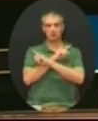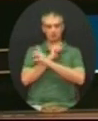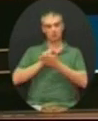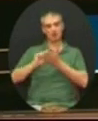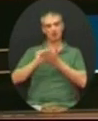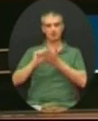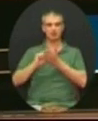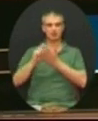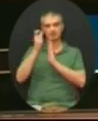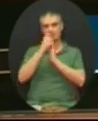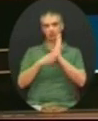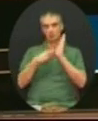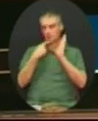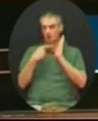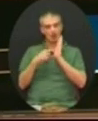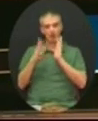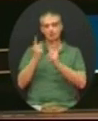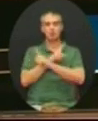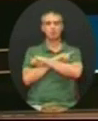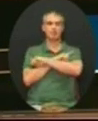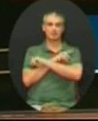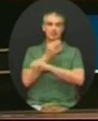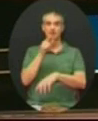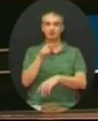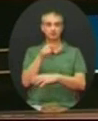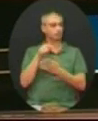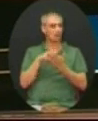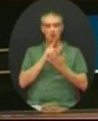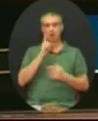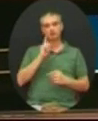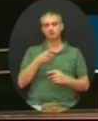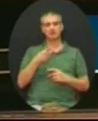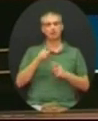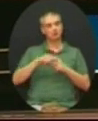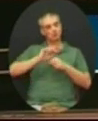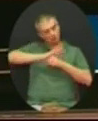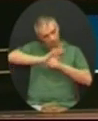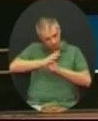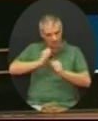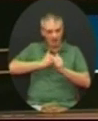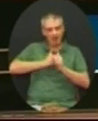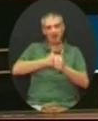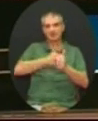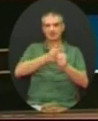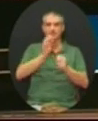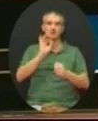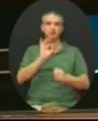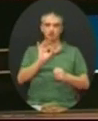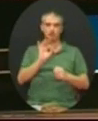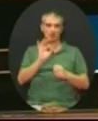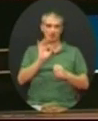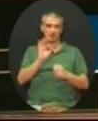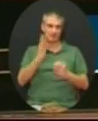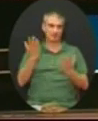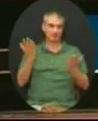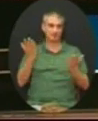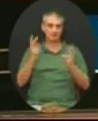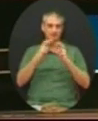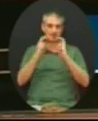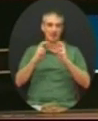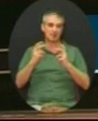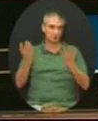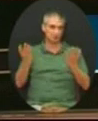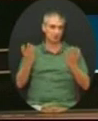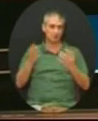על זה טור מנומק, למה הוא נמנע בדבר הזה, על זה שלא צריך שיהיה פה מקרטיזם ורדיפה של אותם